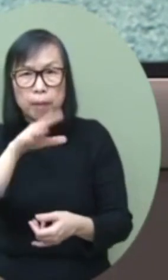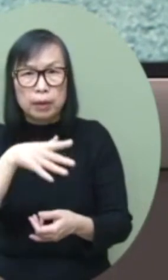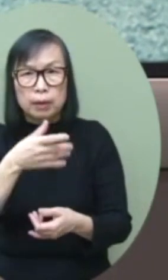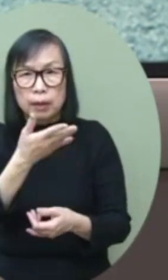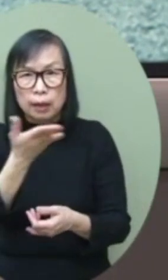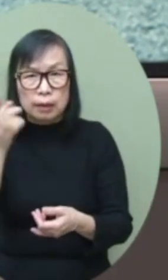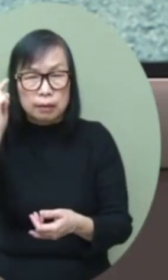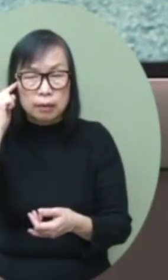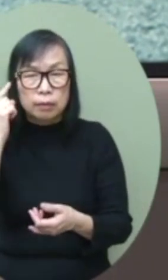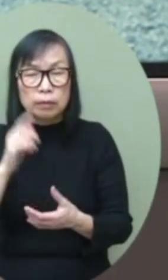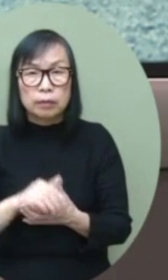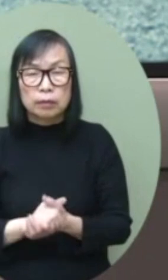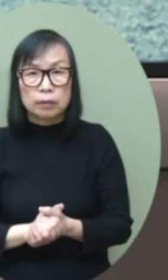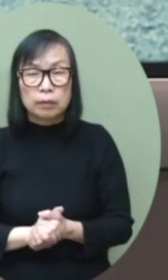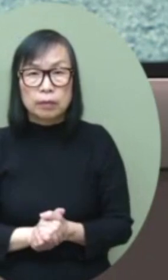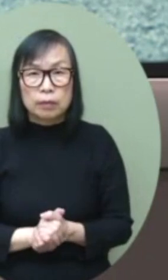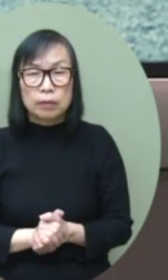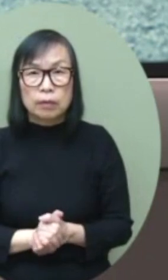聽。